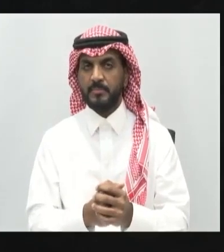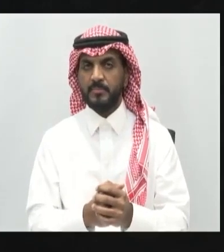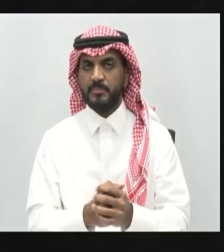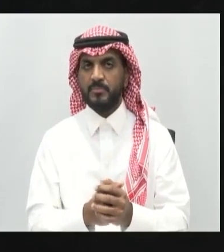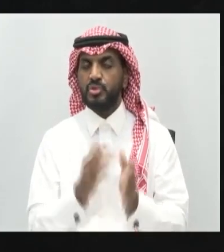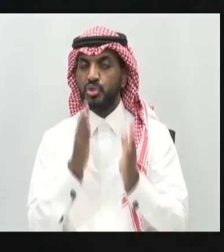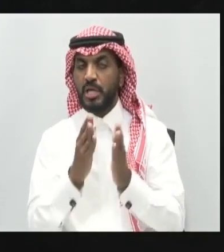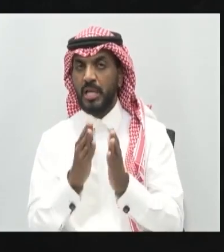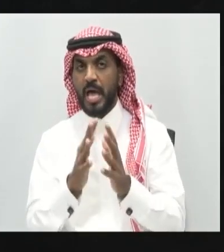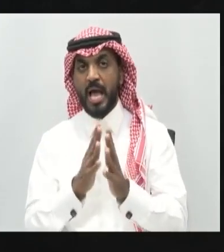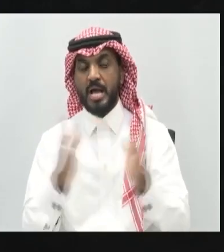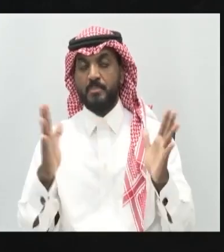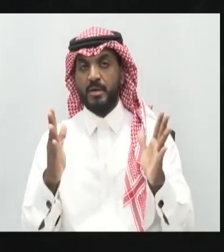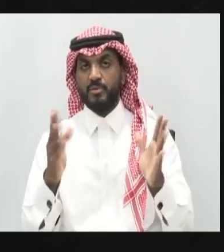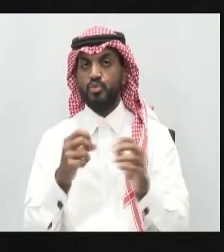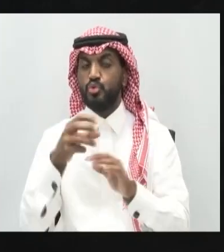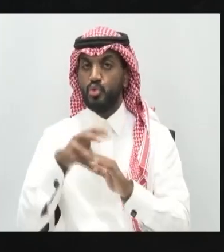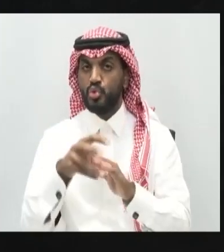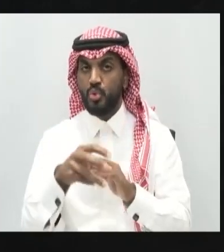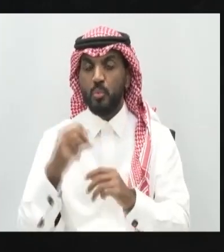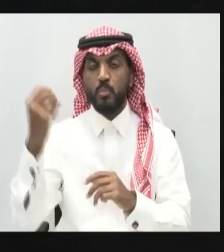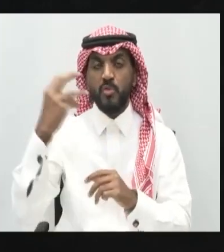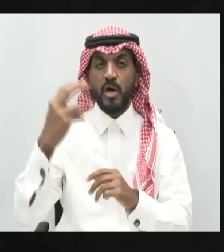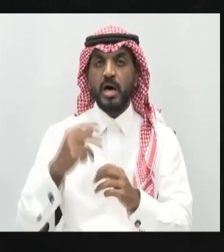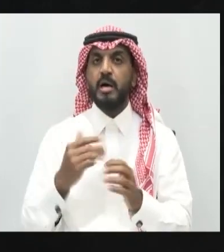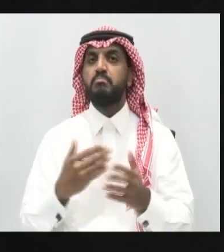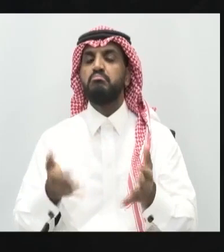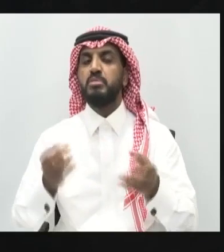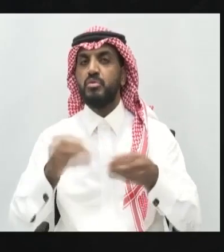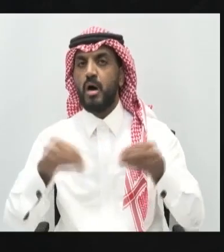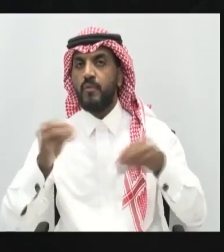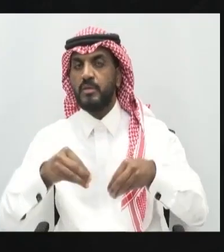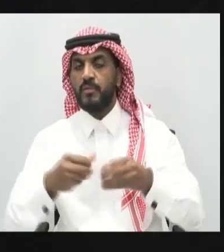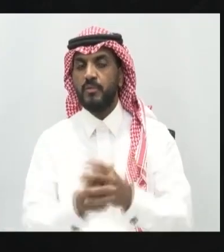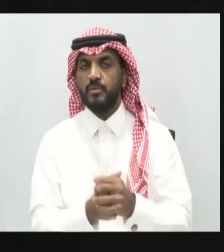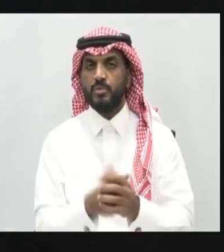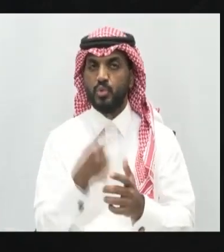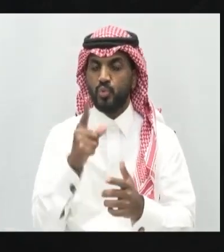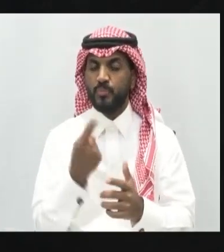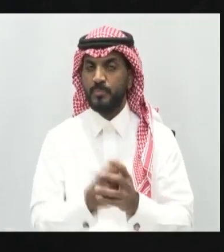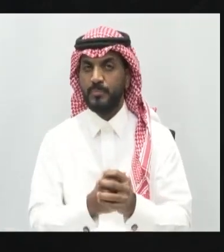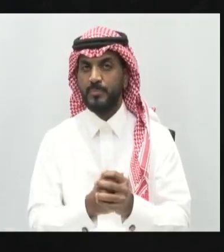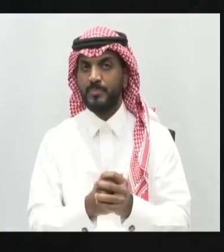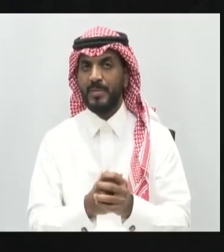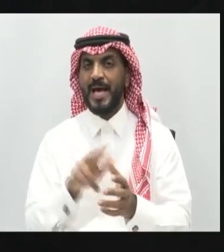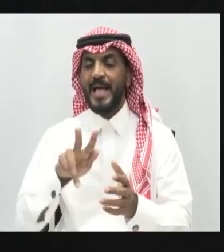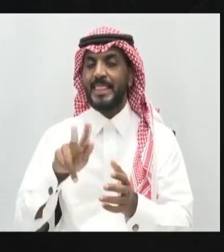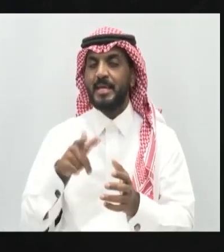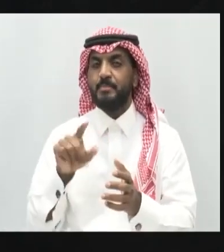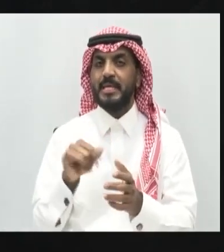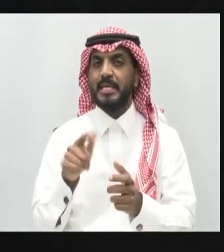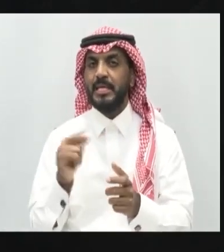شكل اكبر منه يكبر الجزء المضاء يزداد فنشوف نسميه التربيع